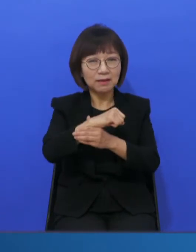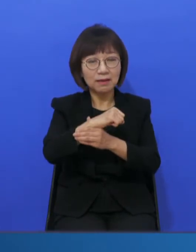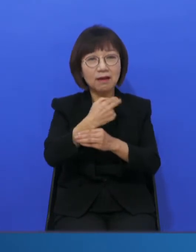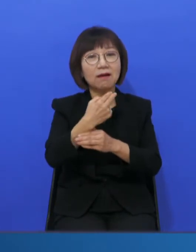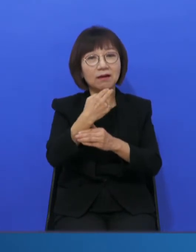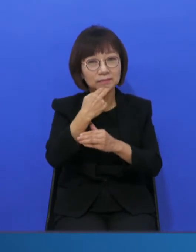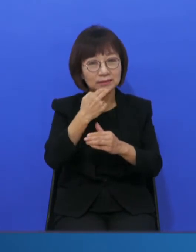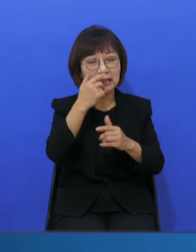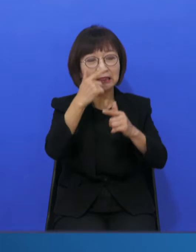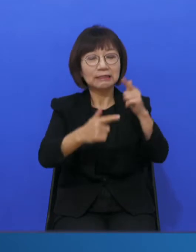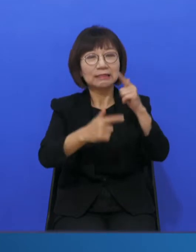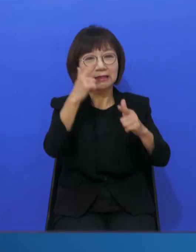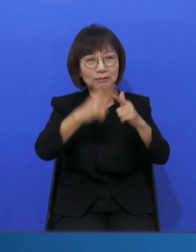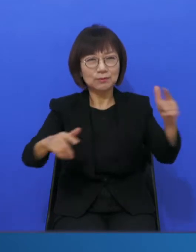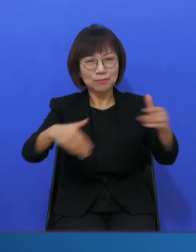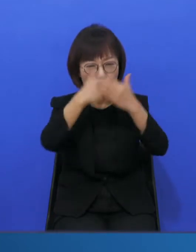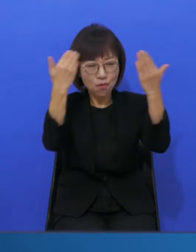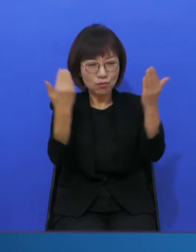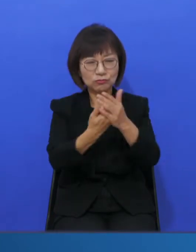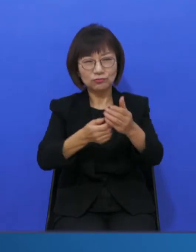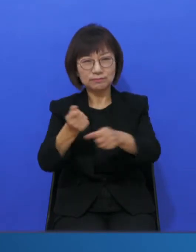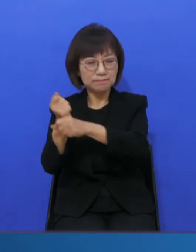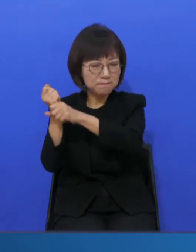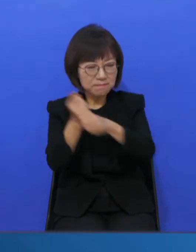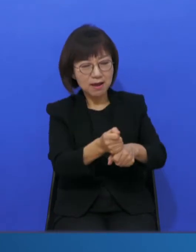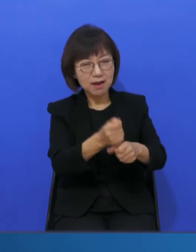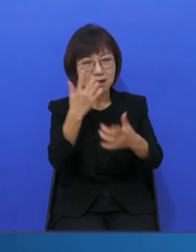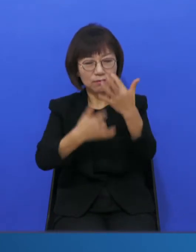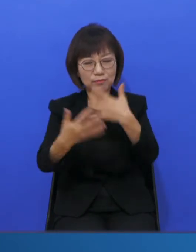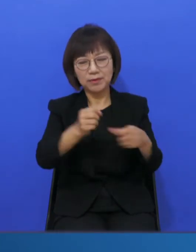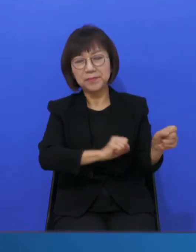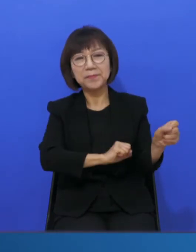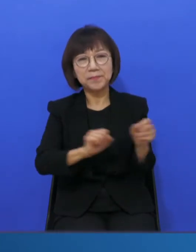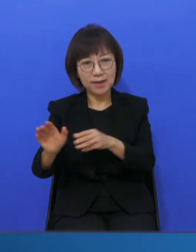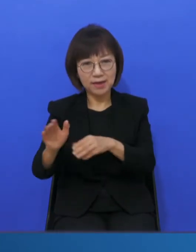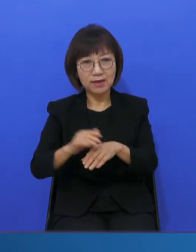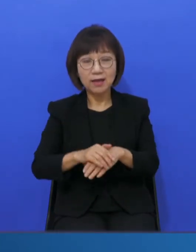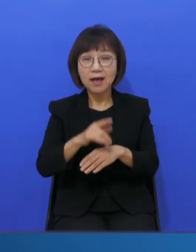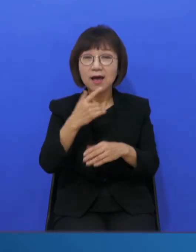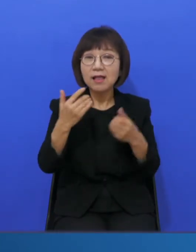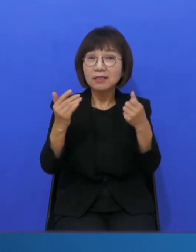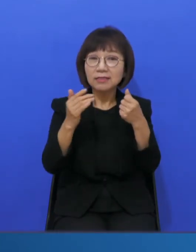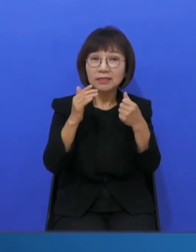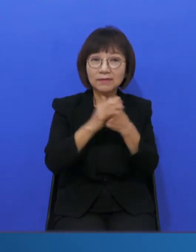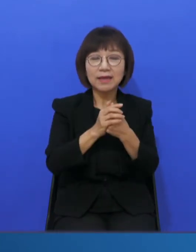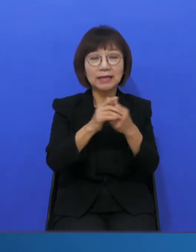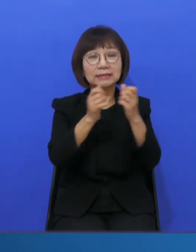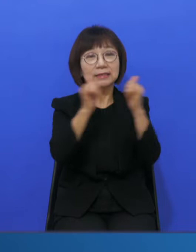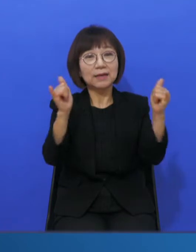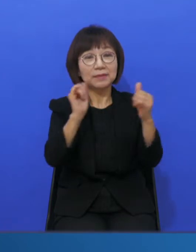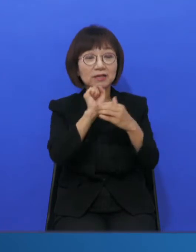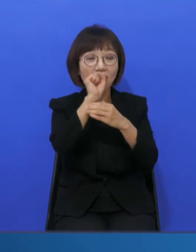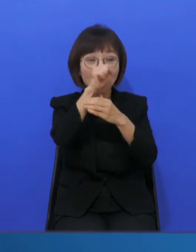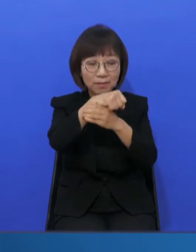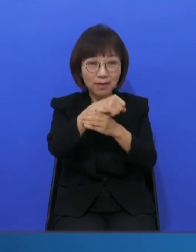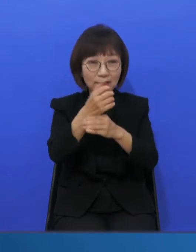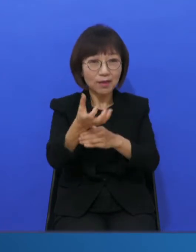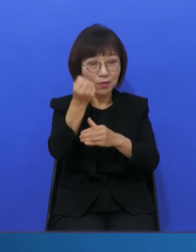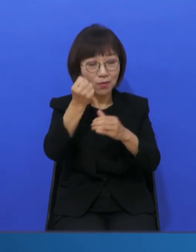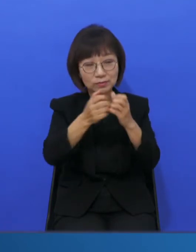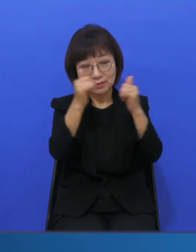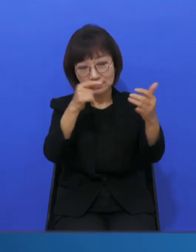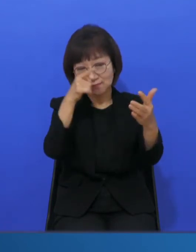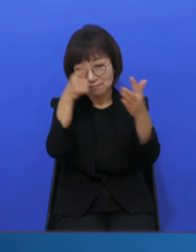아니하는 나무마다 지켜 불에 던지지느니라. 이러므로 그들의 열매로 그들을